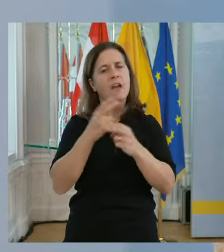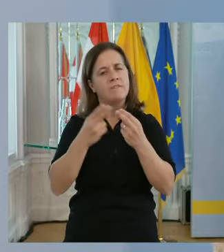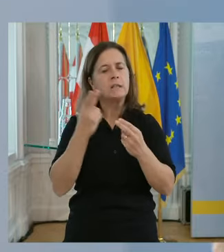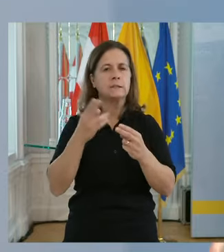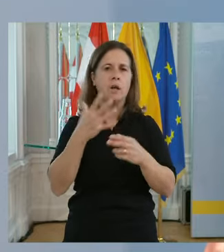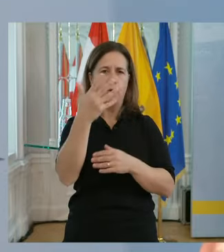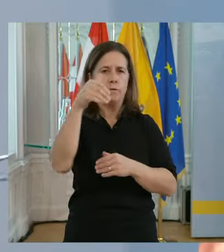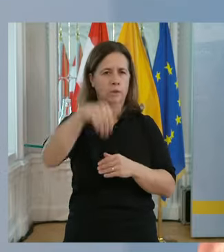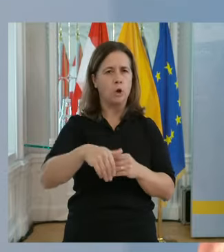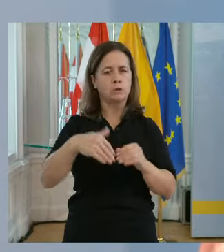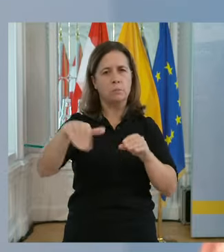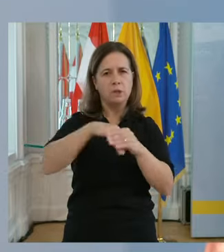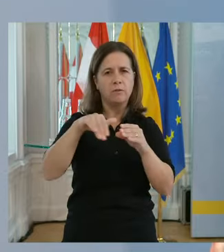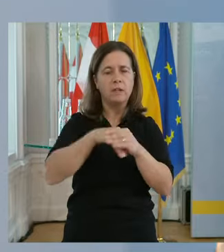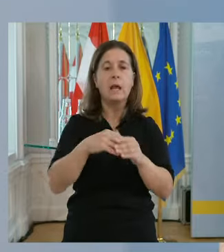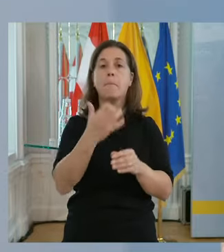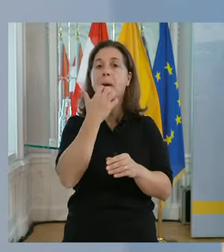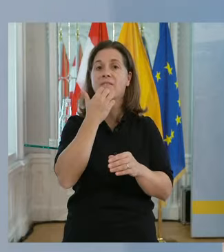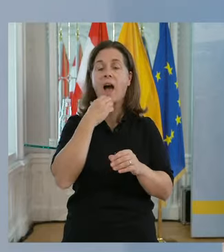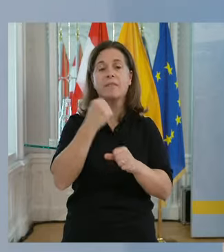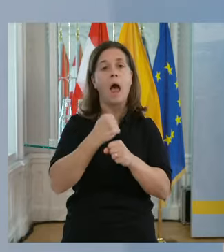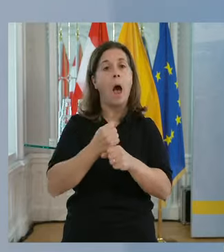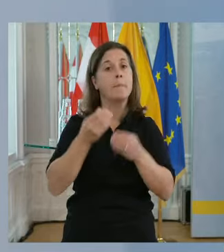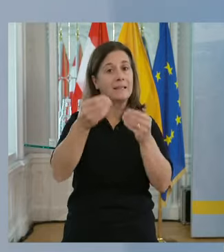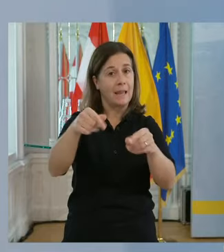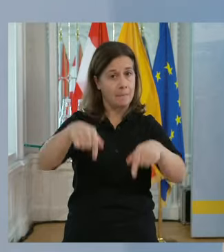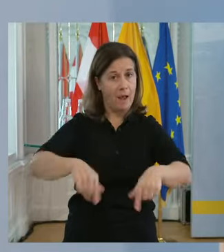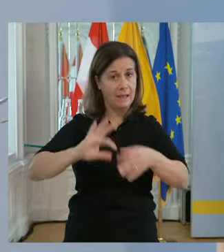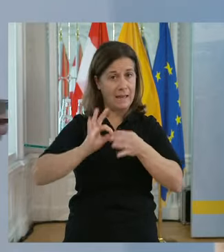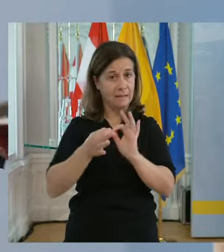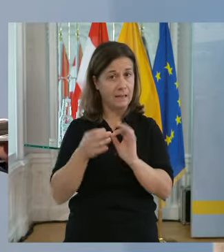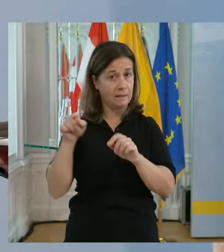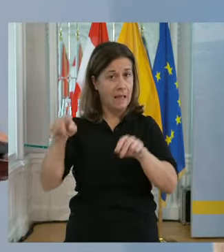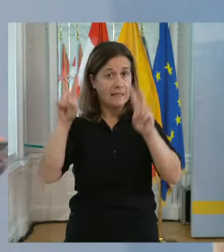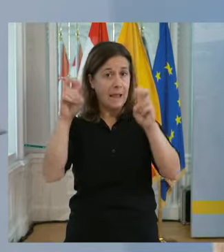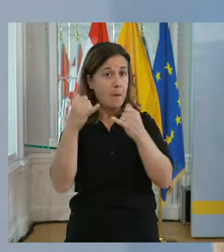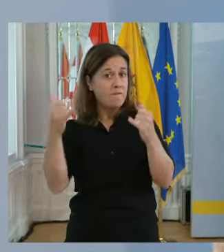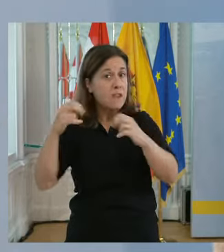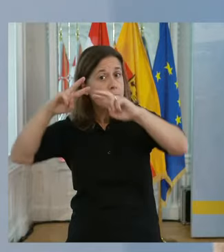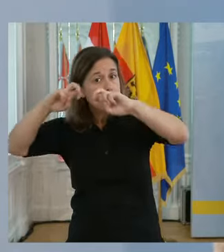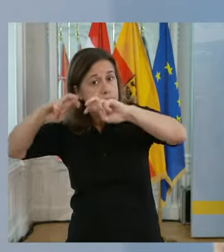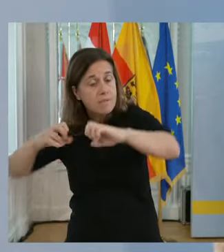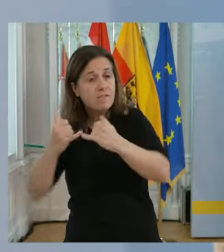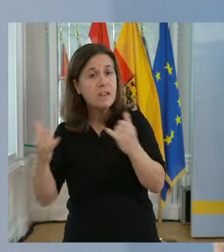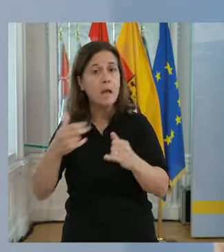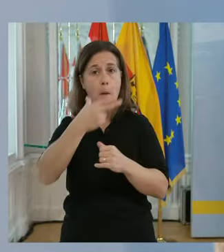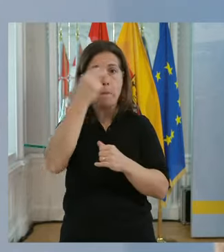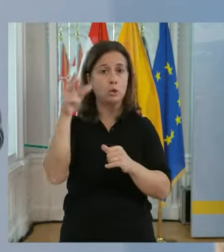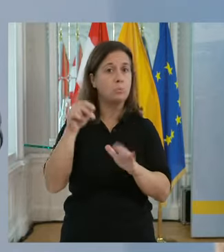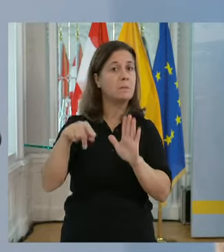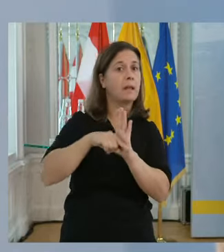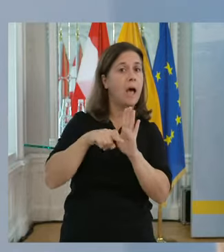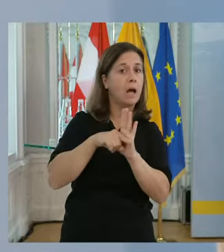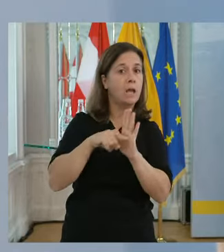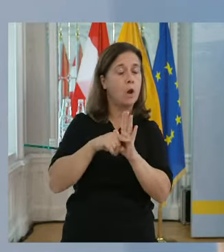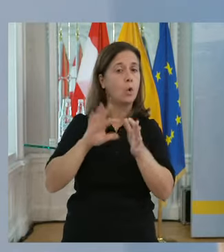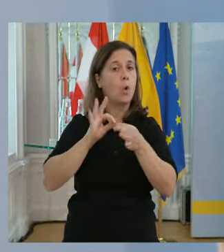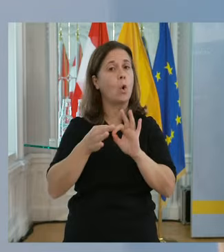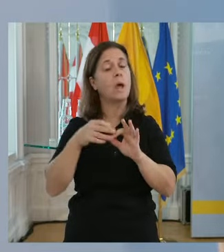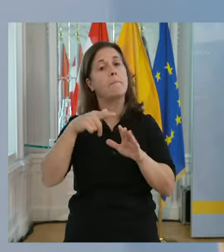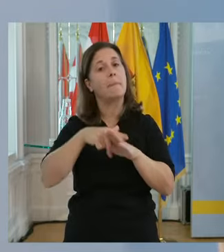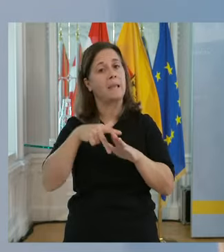5000 Beschäftigten, der größte private Arbeitgeber in Kärnten, dieses Thema? Welche Rolle spielen dabei Menschen mit Benachteiligungen und